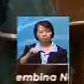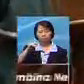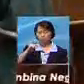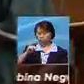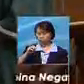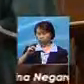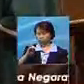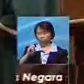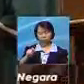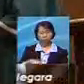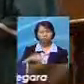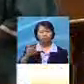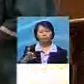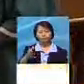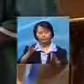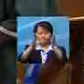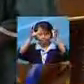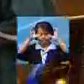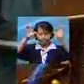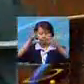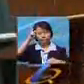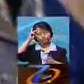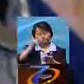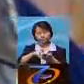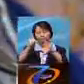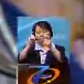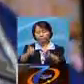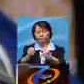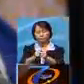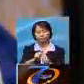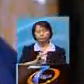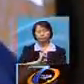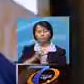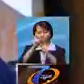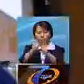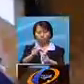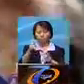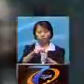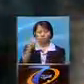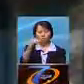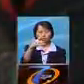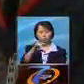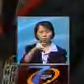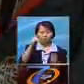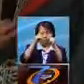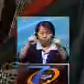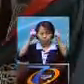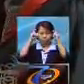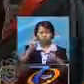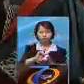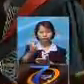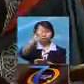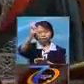pangidin juga canselor UMP turut berkenan mengurniakan anugerah dan pingat tertinggi kepada 18 graduan Universiti